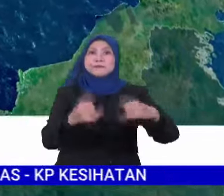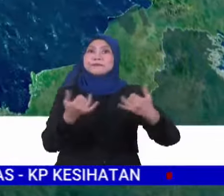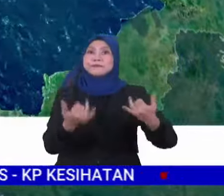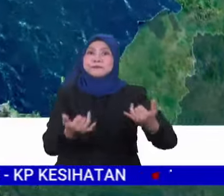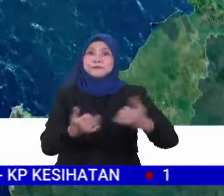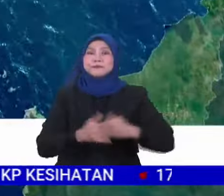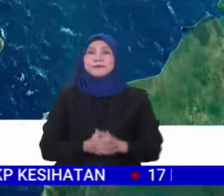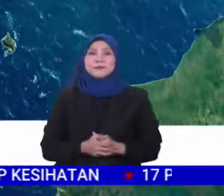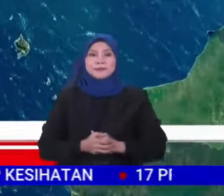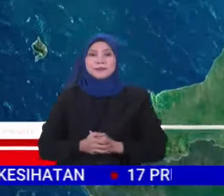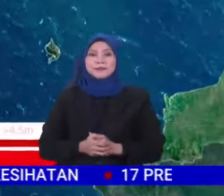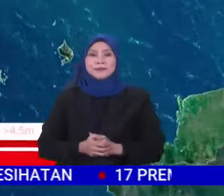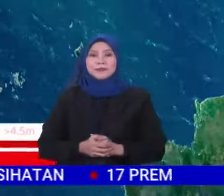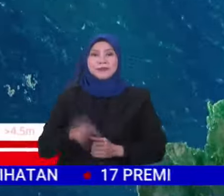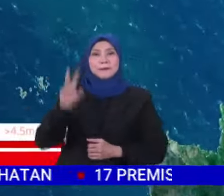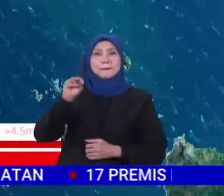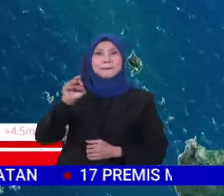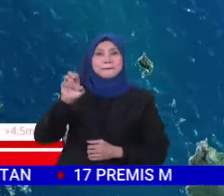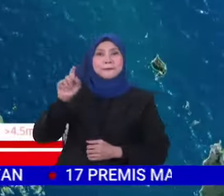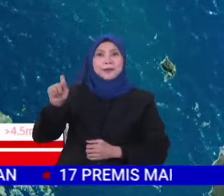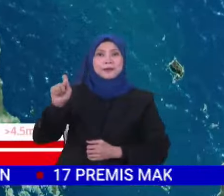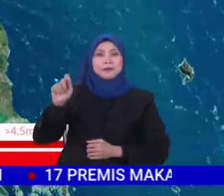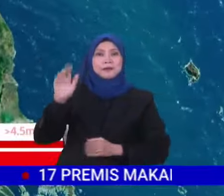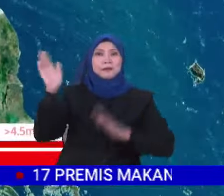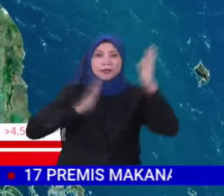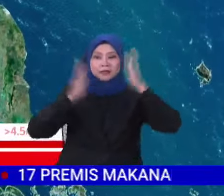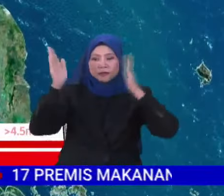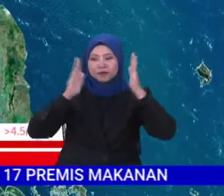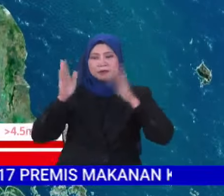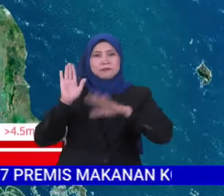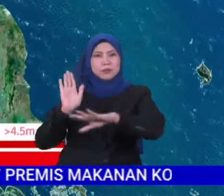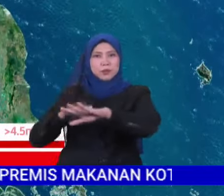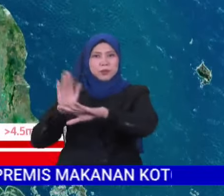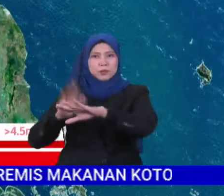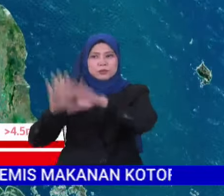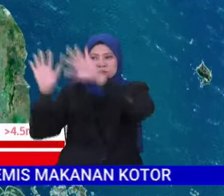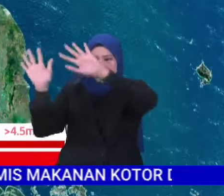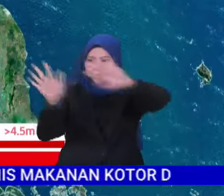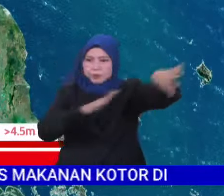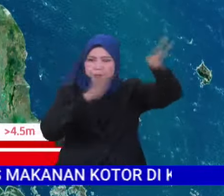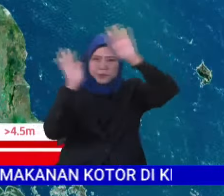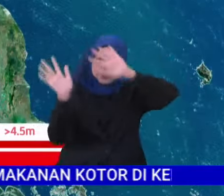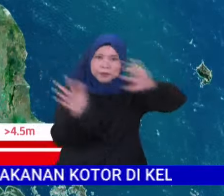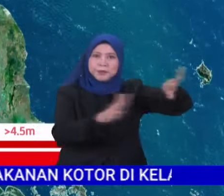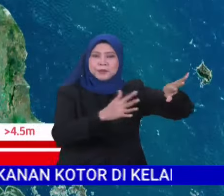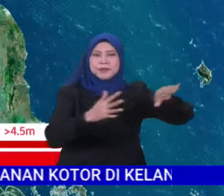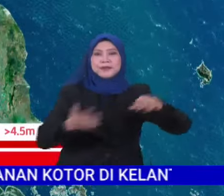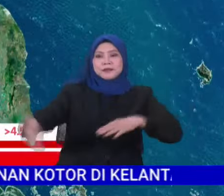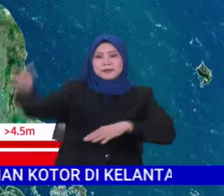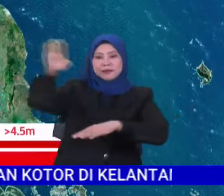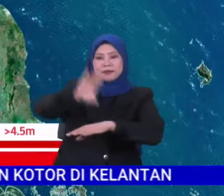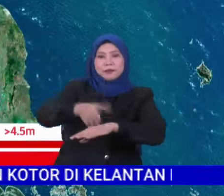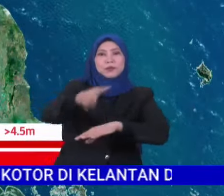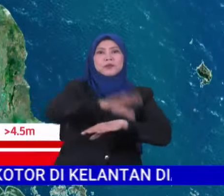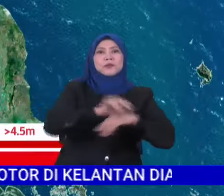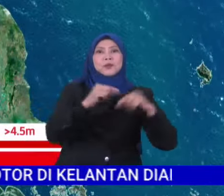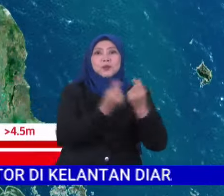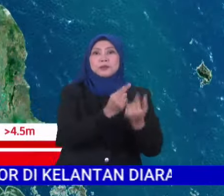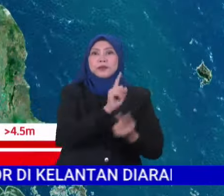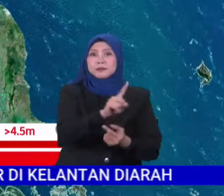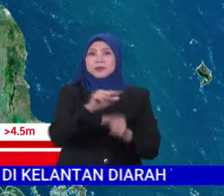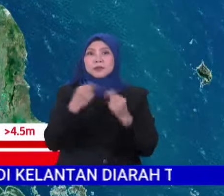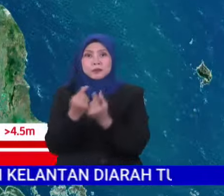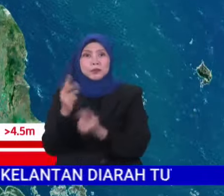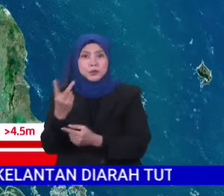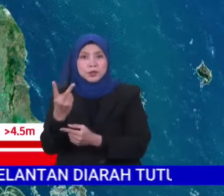ini B magnesia Masih lagi mengekalkan amaran angin kencang setelah bergelora tapi pertama dan juga kedua menyebabkan